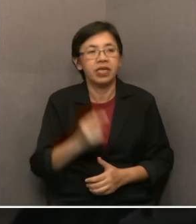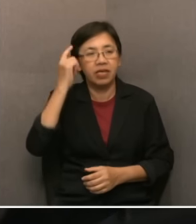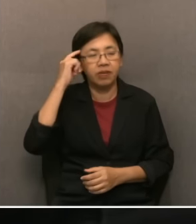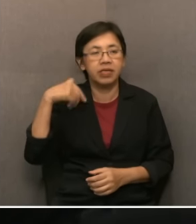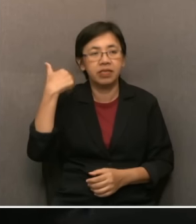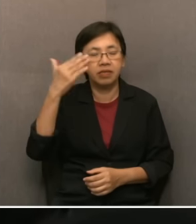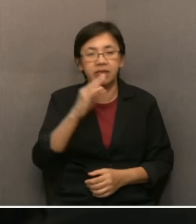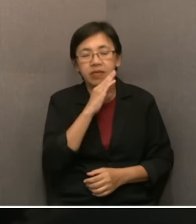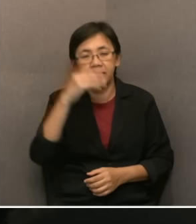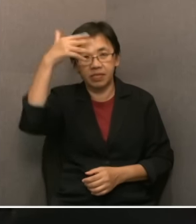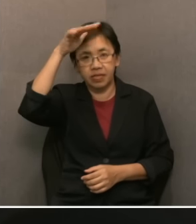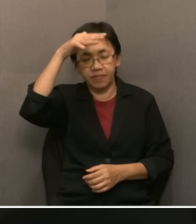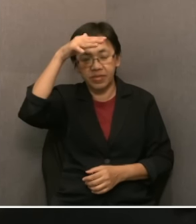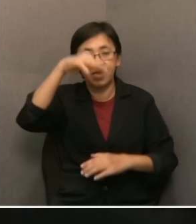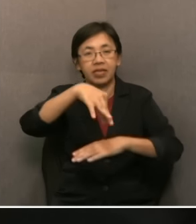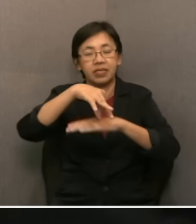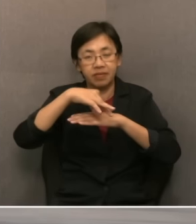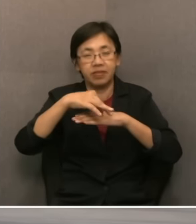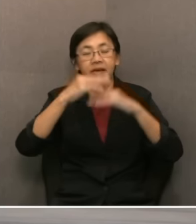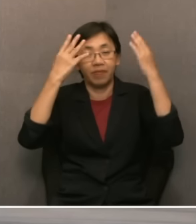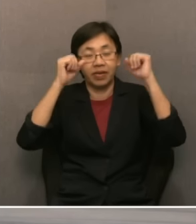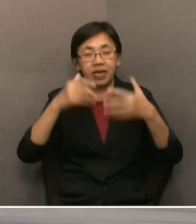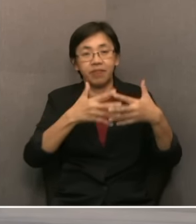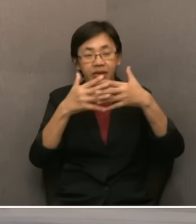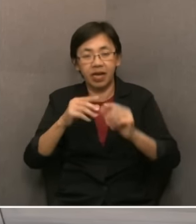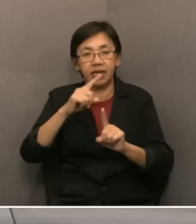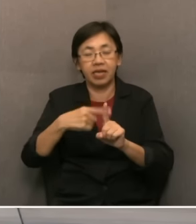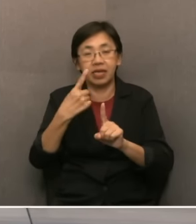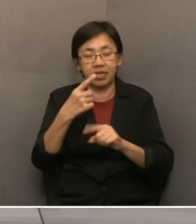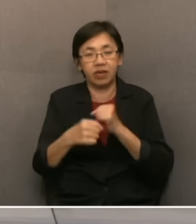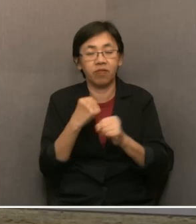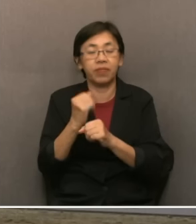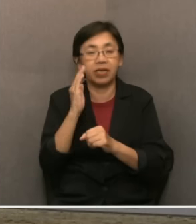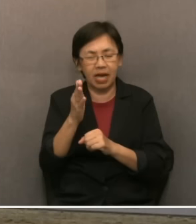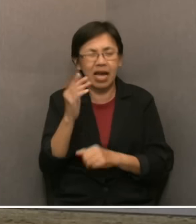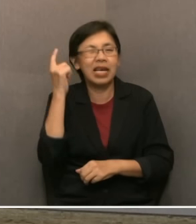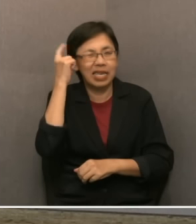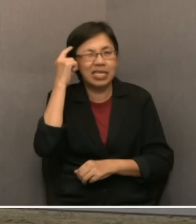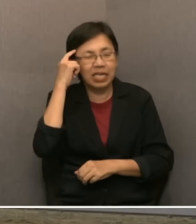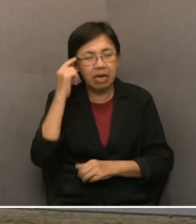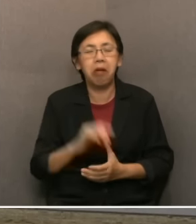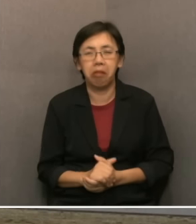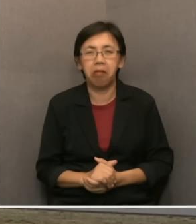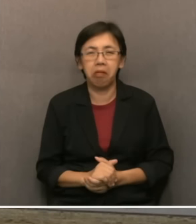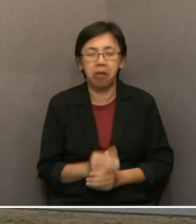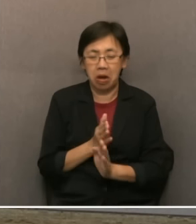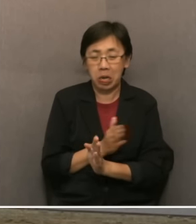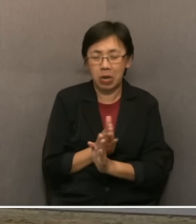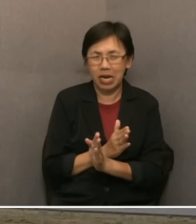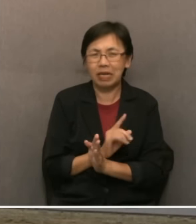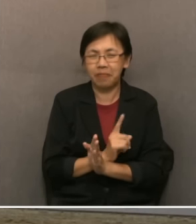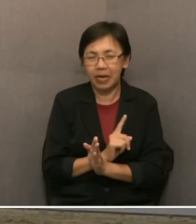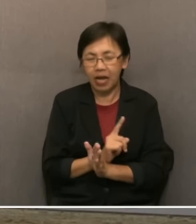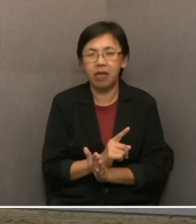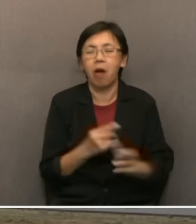ที่ทรัมป์เนี่ยจะขึ้นมาดำรงตำแหน่งจริงๆในเดือนมกราคมเนี่ยก็น่าใช่ค่ะคือน่าจะเป็นเหมือนกับเวทีในการ